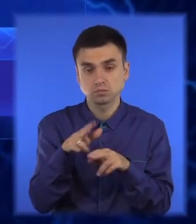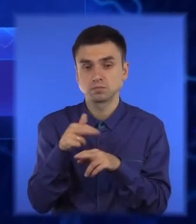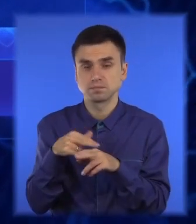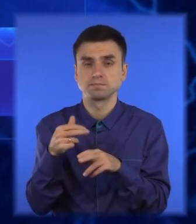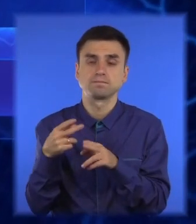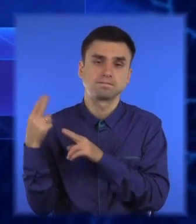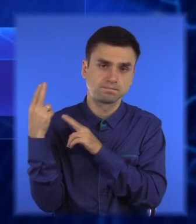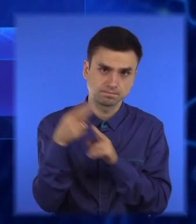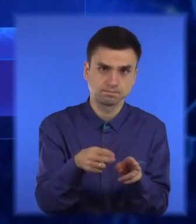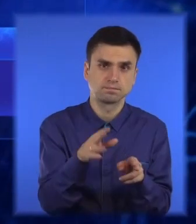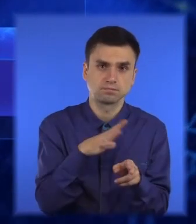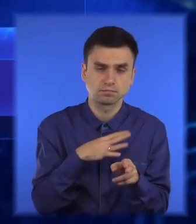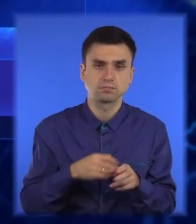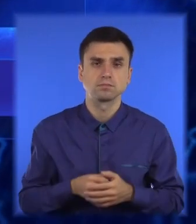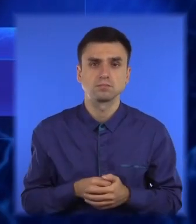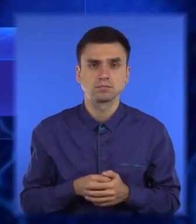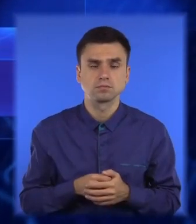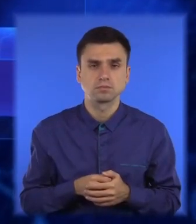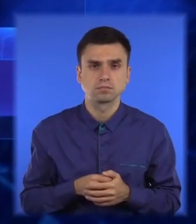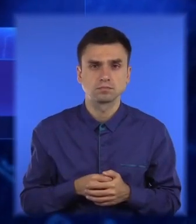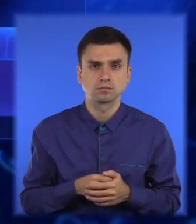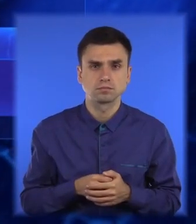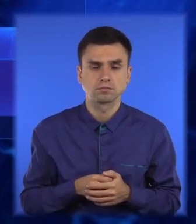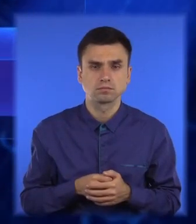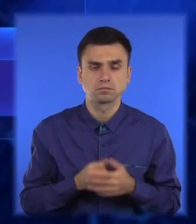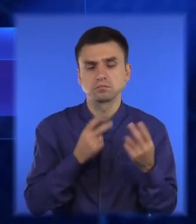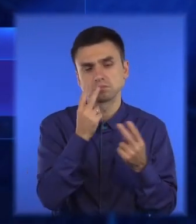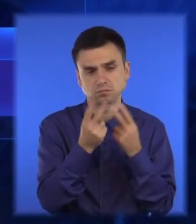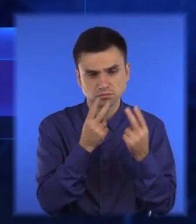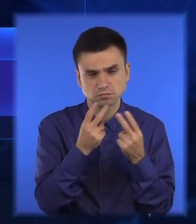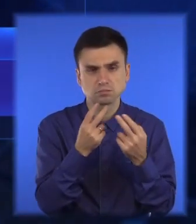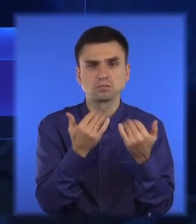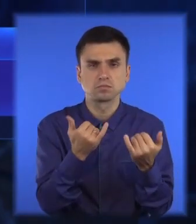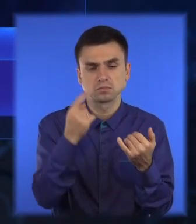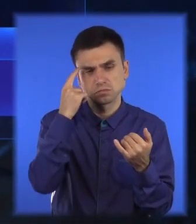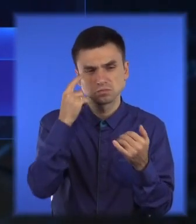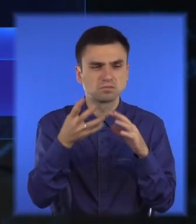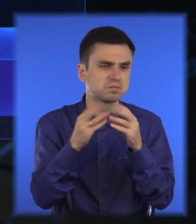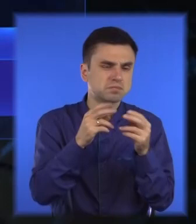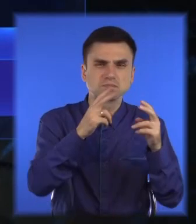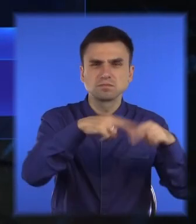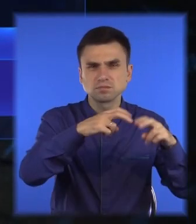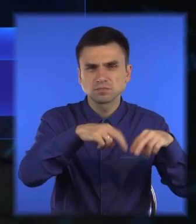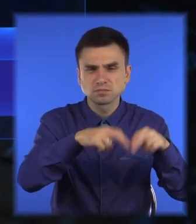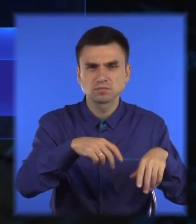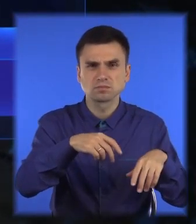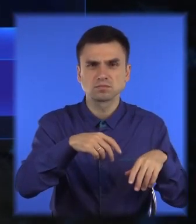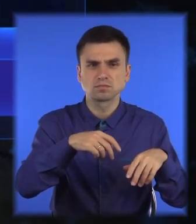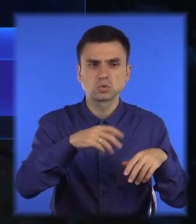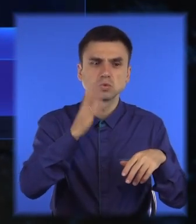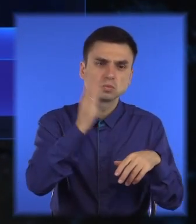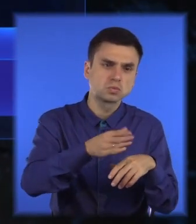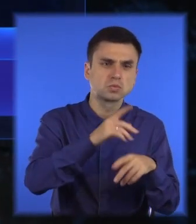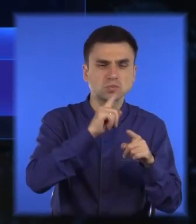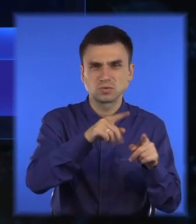Криворізького відділу поліції. Наразі встановлюються усі обставини справи та вирішується питання щодо внесення вказаного факту